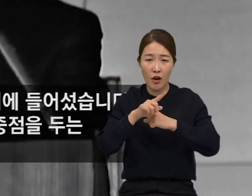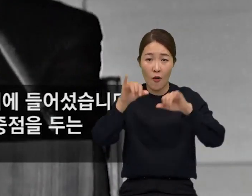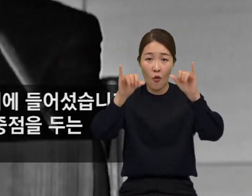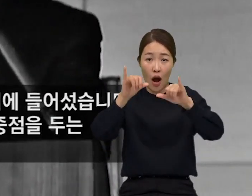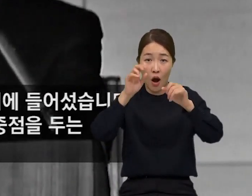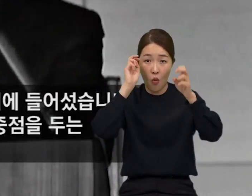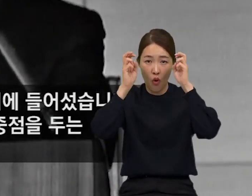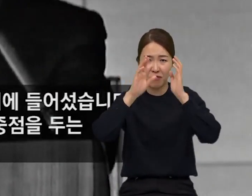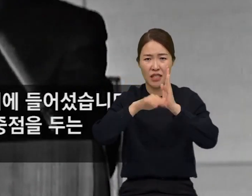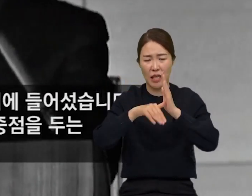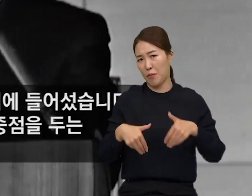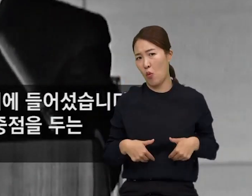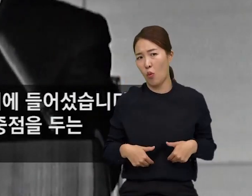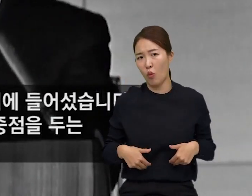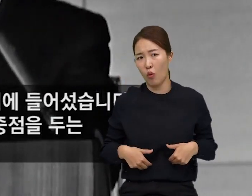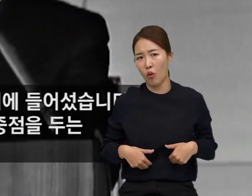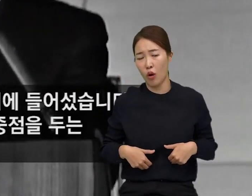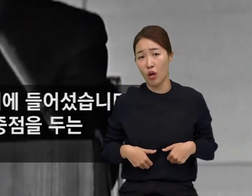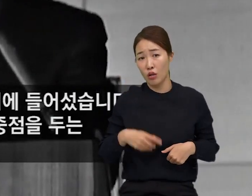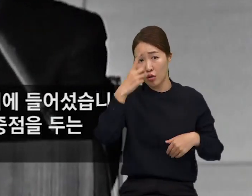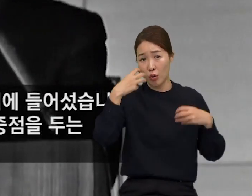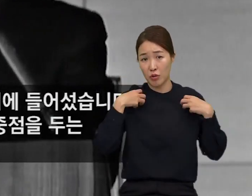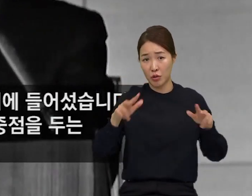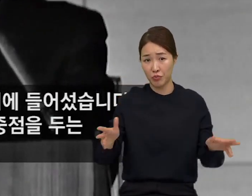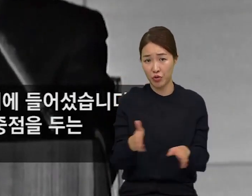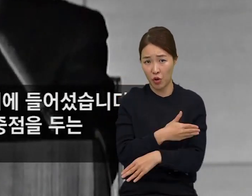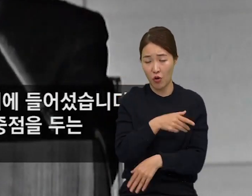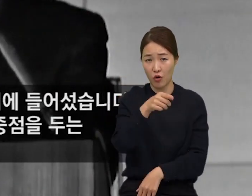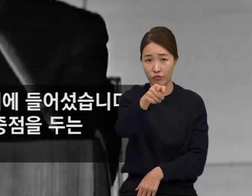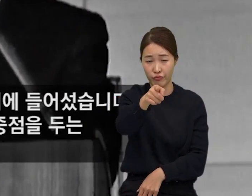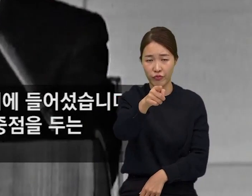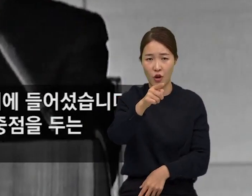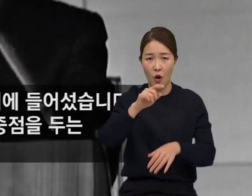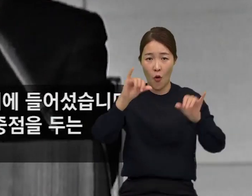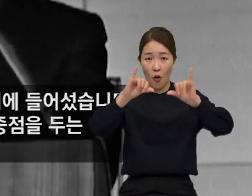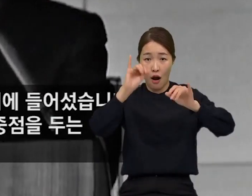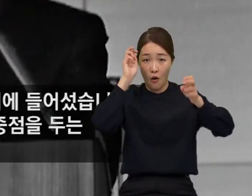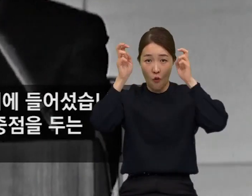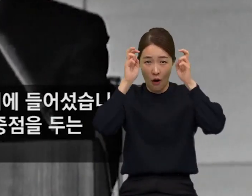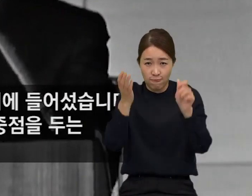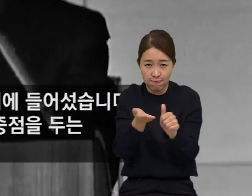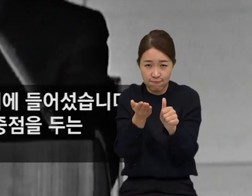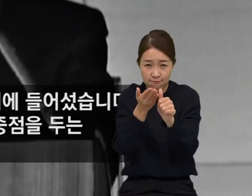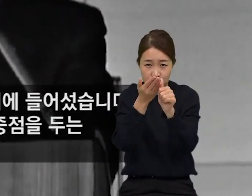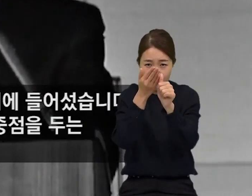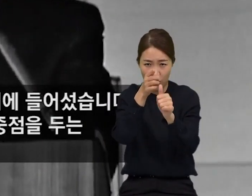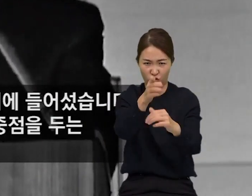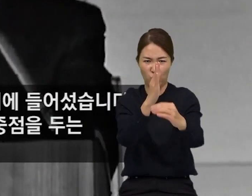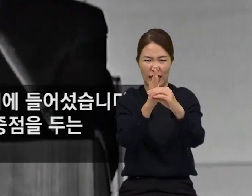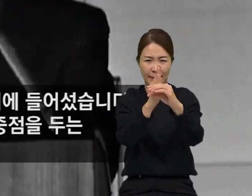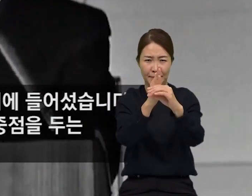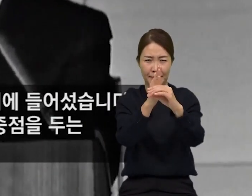바야흐로 중화공업 시대에 들어갔습니다. 따라서 정부는 이제부터